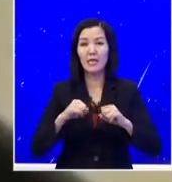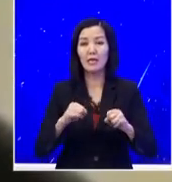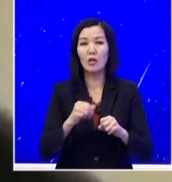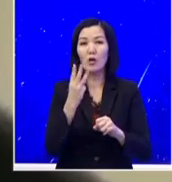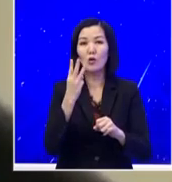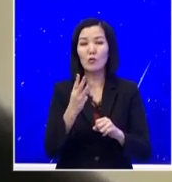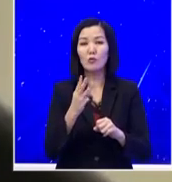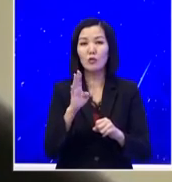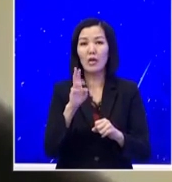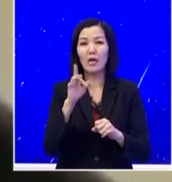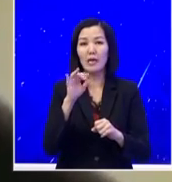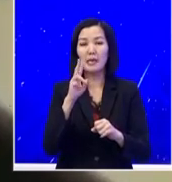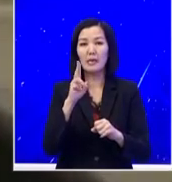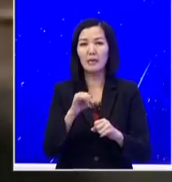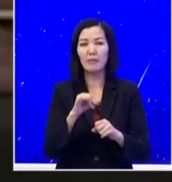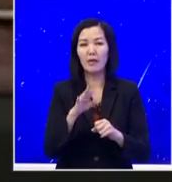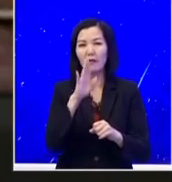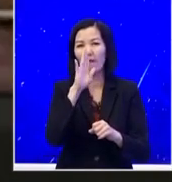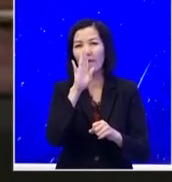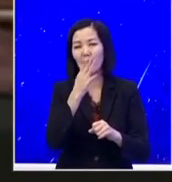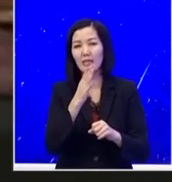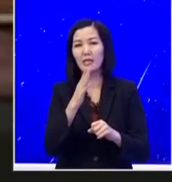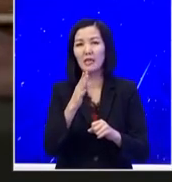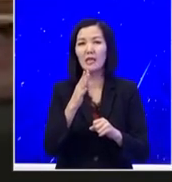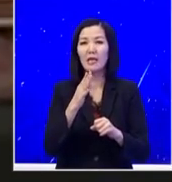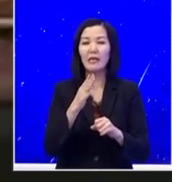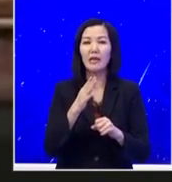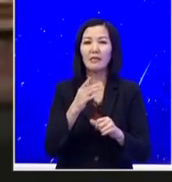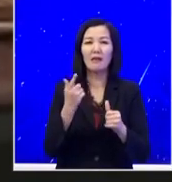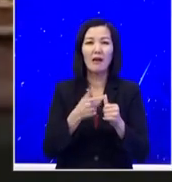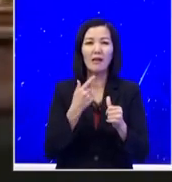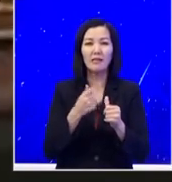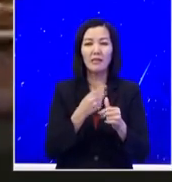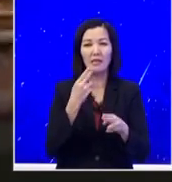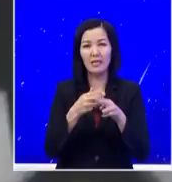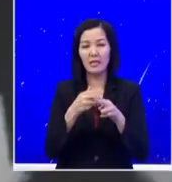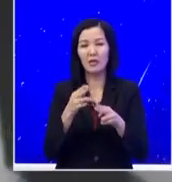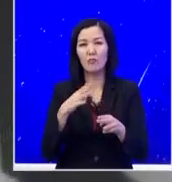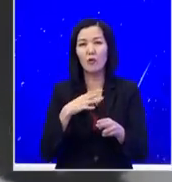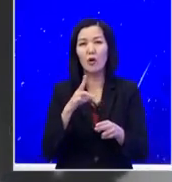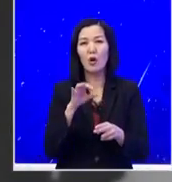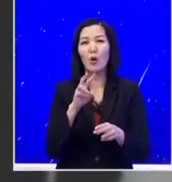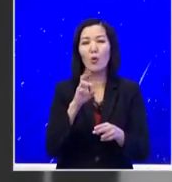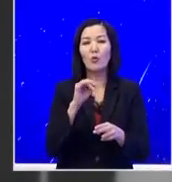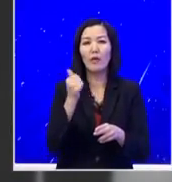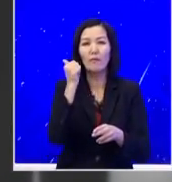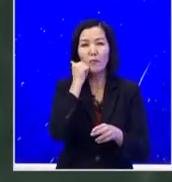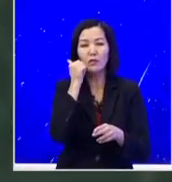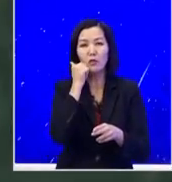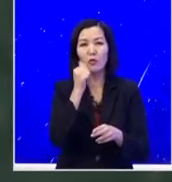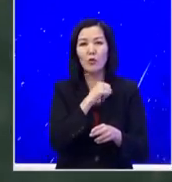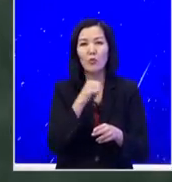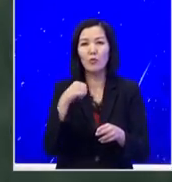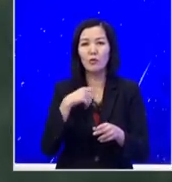әріп таңған айыбы кедергі бола беріпті. Еңбегін ерекше бағалаған Дінмұхамбет Қонаев Мәскеуге өзі барып